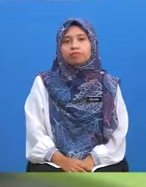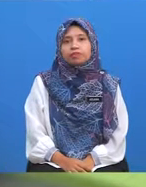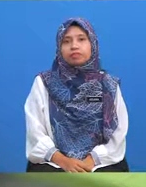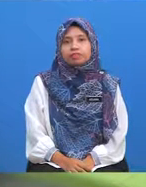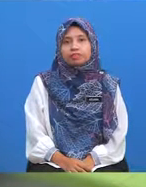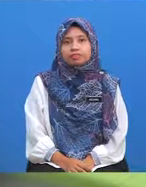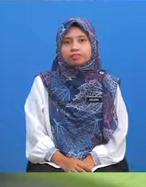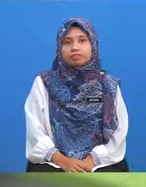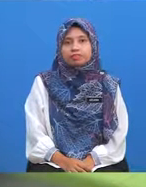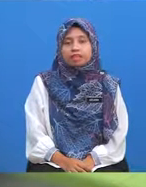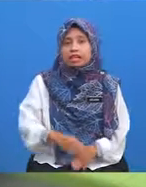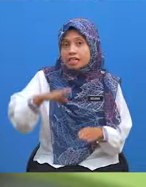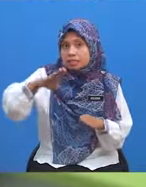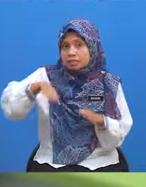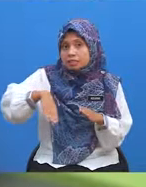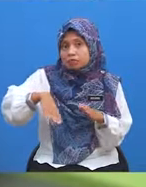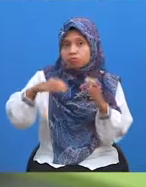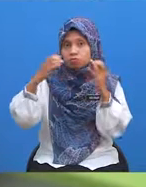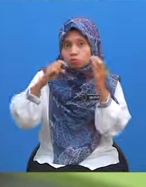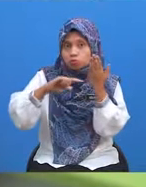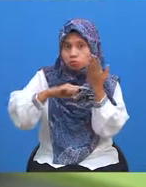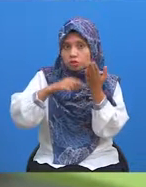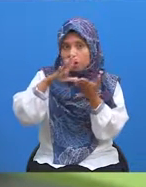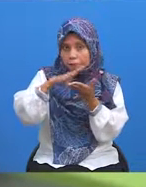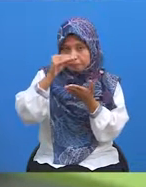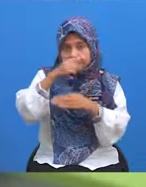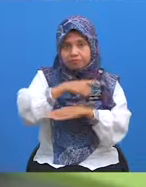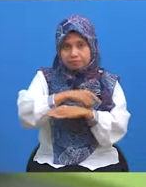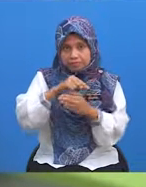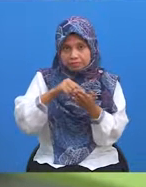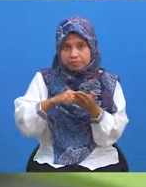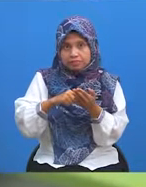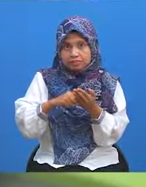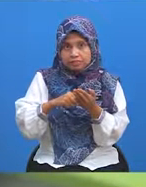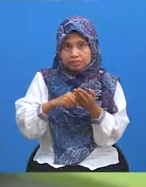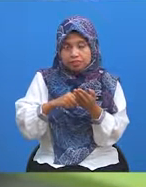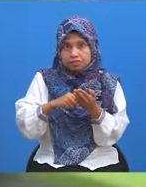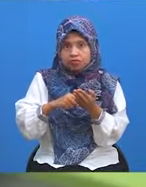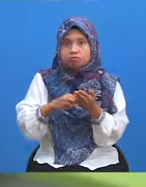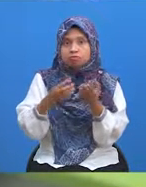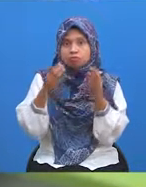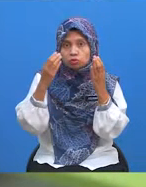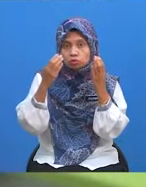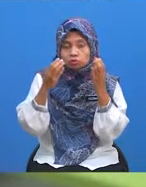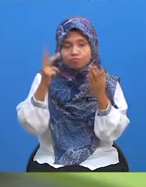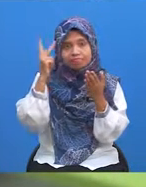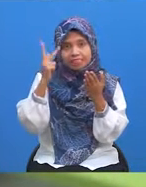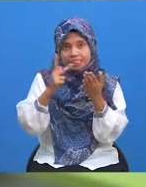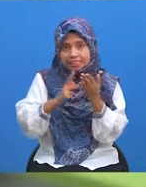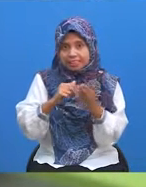Sebelum cikgu mulakan pembelajaran hari ini, izinkan cikgu memperkenalkan diri terlebih